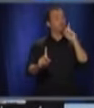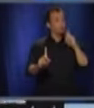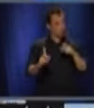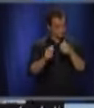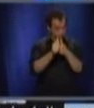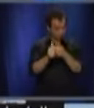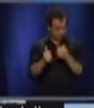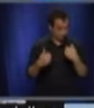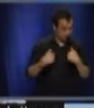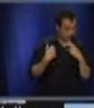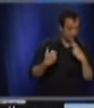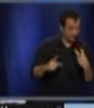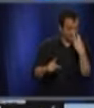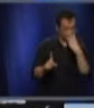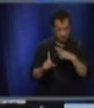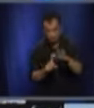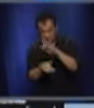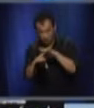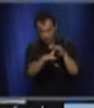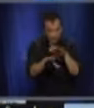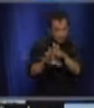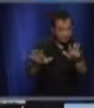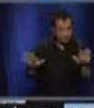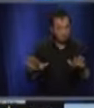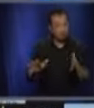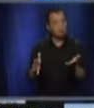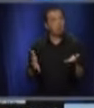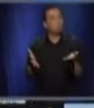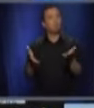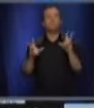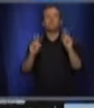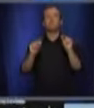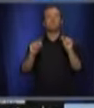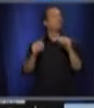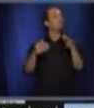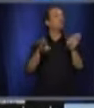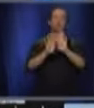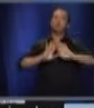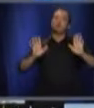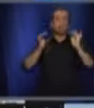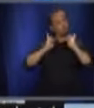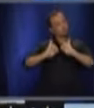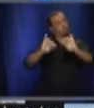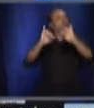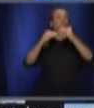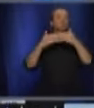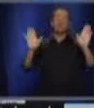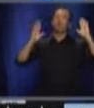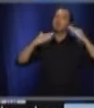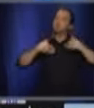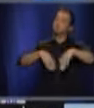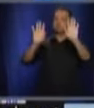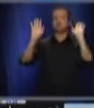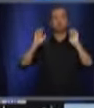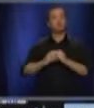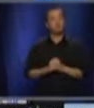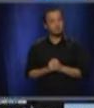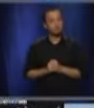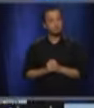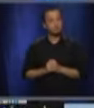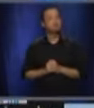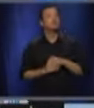la transmission réelle qu'on observe. Et donc, pour le moment, il n'y a pas de fermeture ou de restriction pour les activités sportives. Parfait, merci. Et